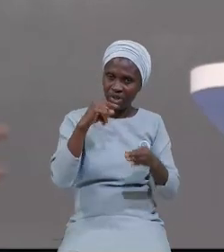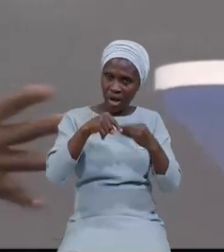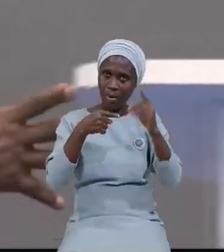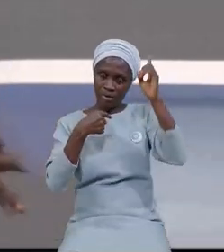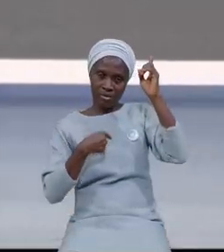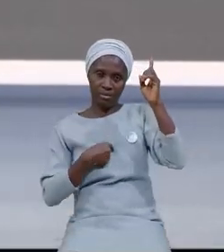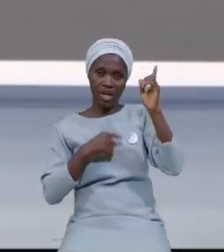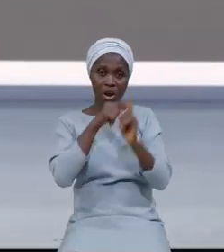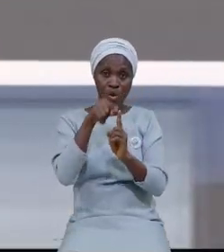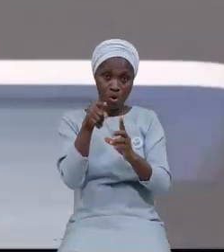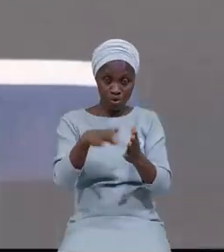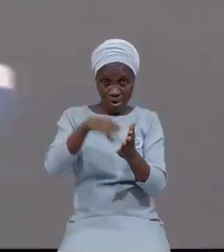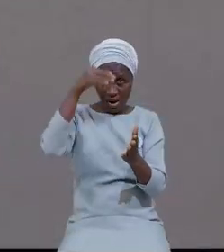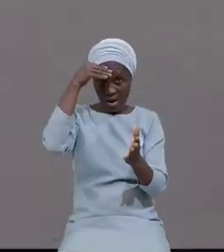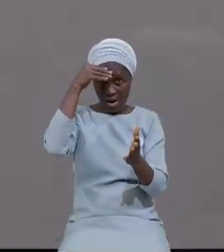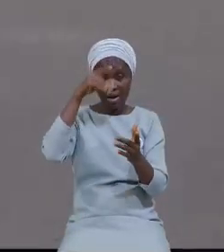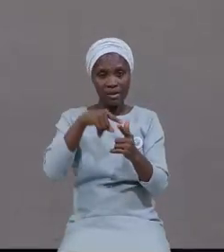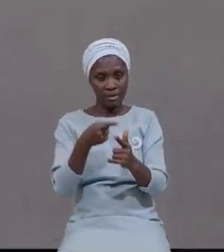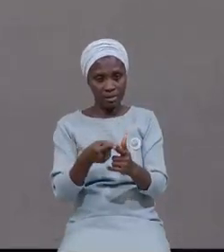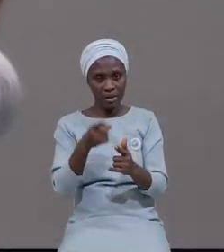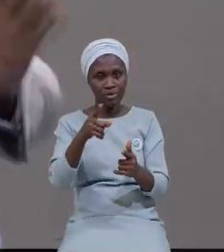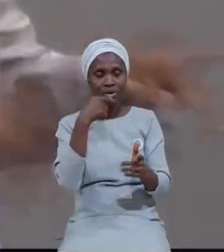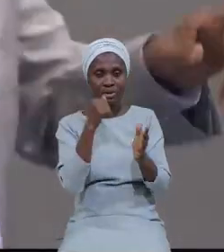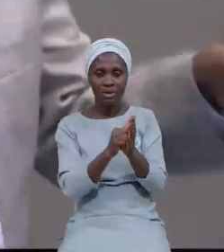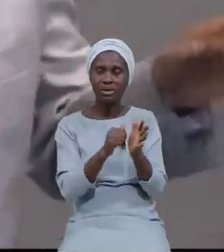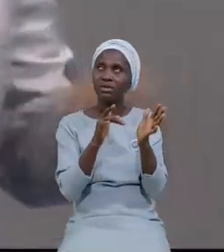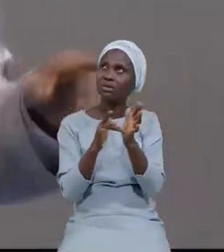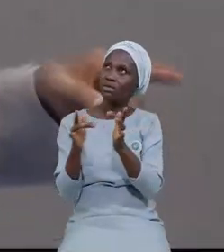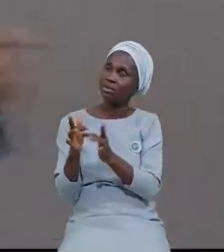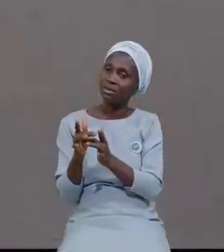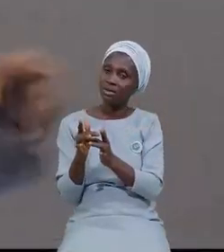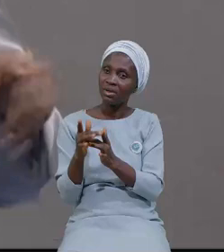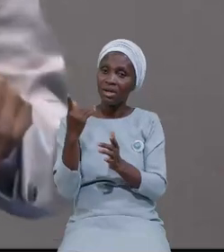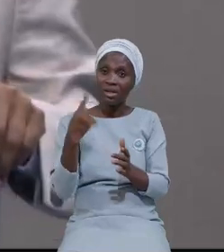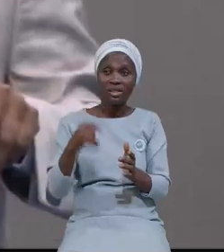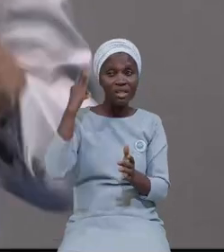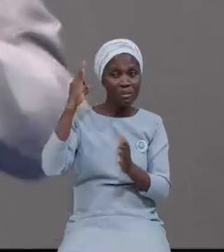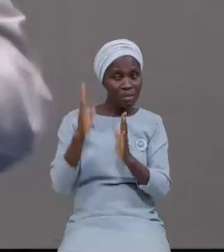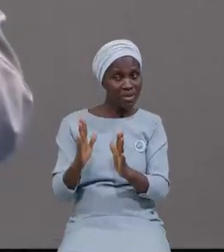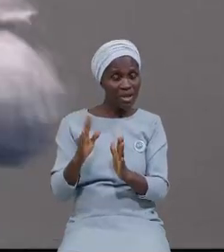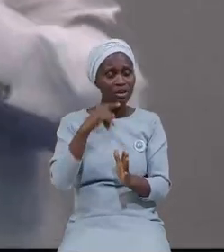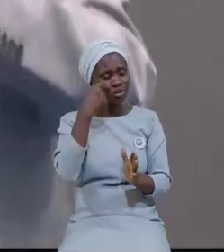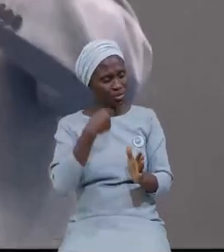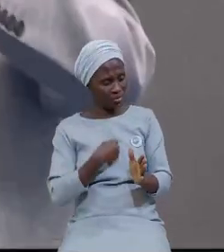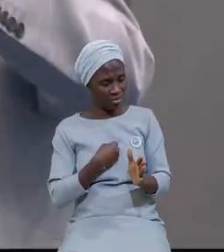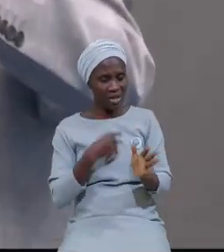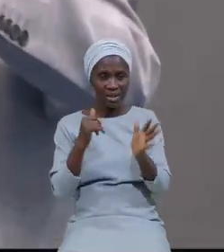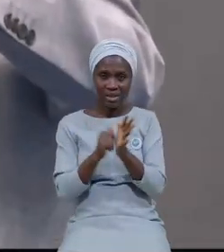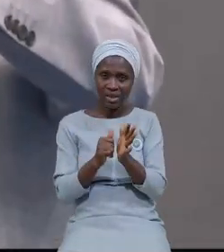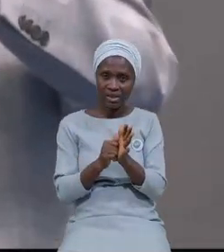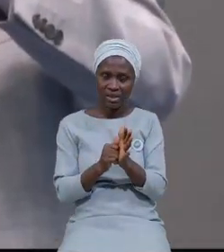fait apprenez et quand vous apprenez alors vous dites Jésus le prédicateur m'a